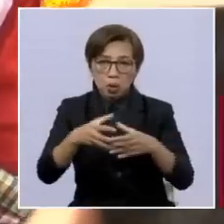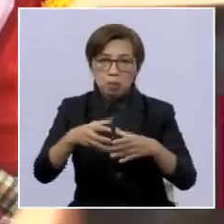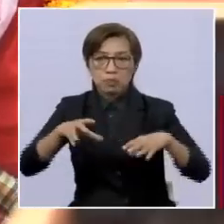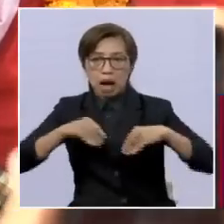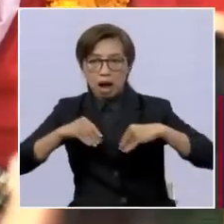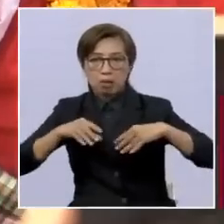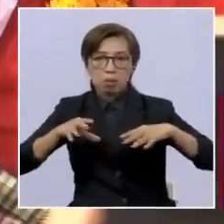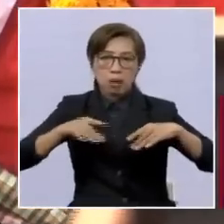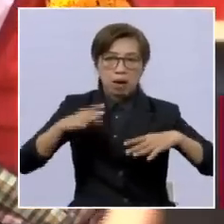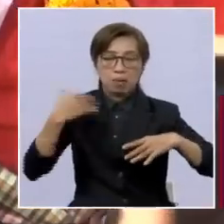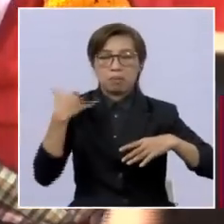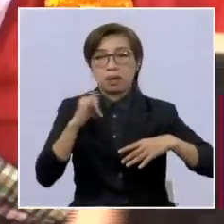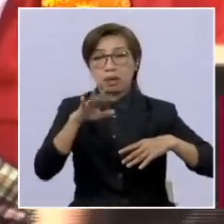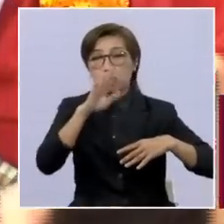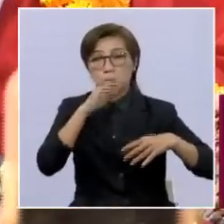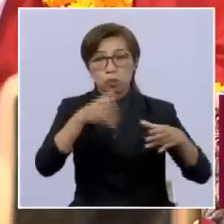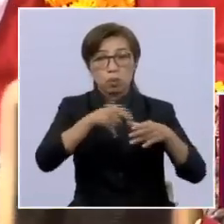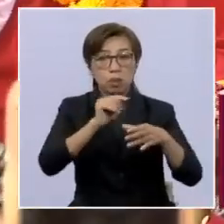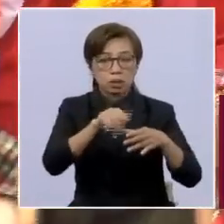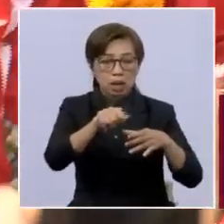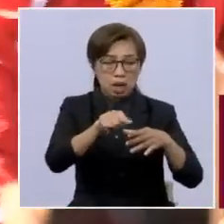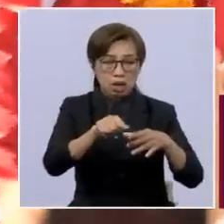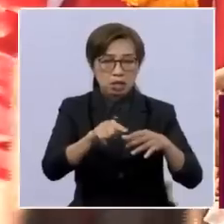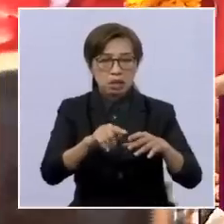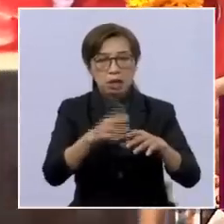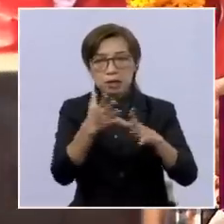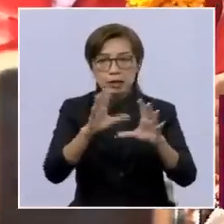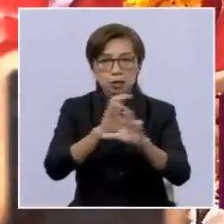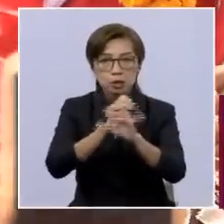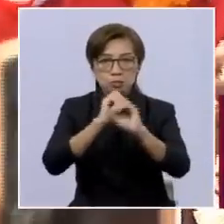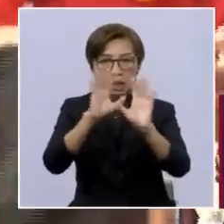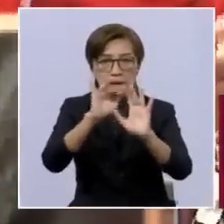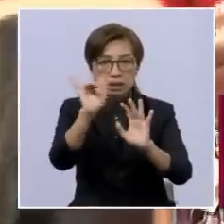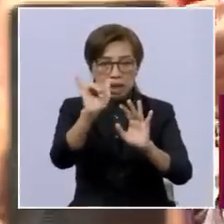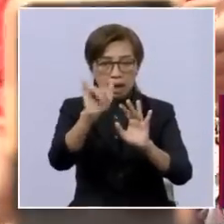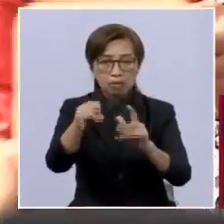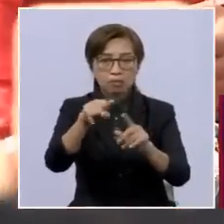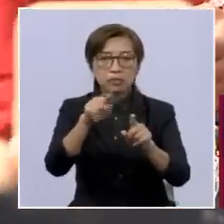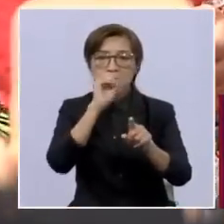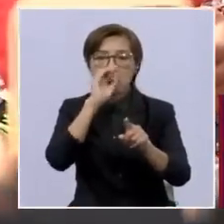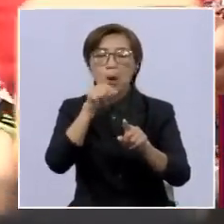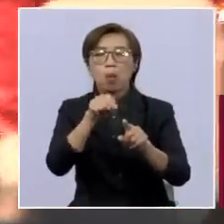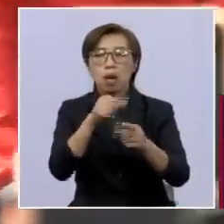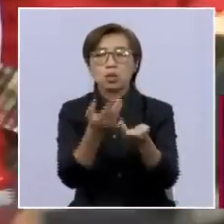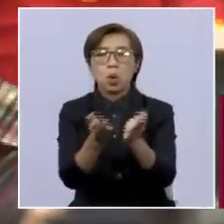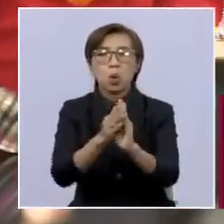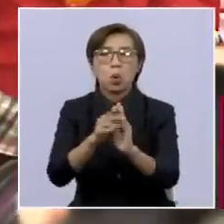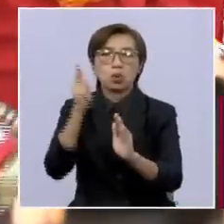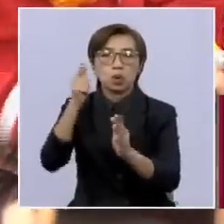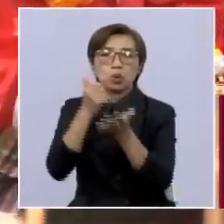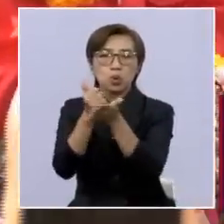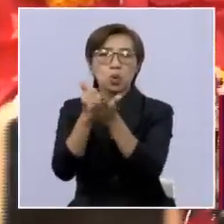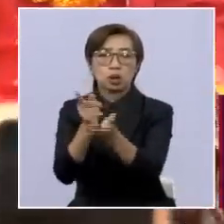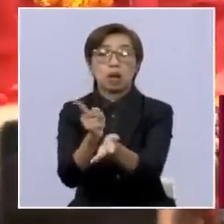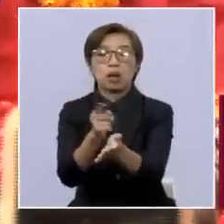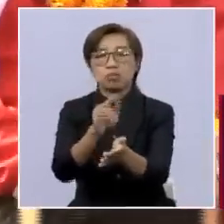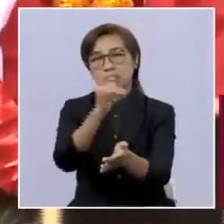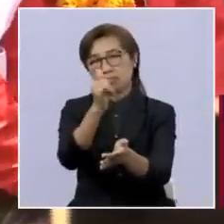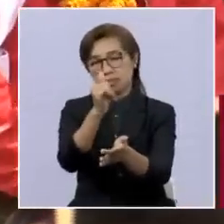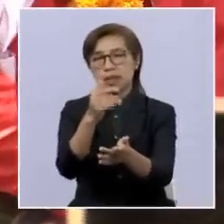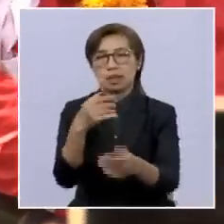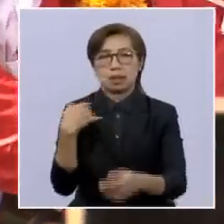ากคุณอุ๊งอิ๊งและพรรคเพื่อไทยยังไม่มีจุดขายใหม่นอกจากการเป็นคนในตระกูลชินวัตรครับ ค่ะคือแน่นอนว่าส